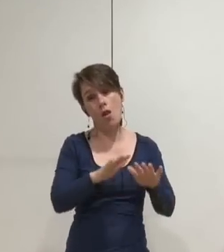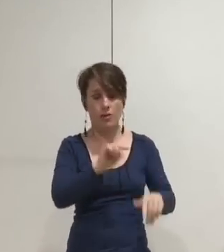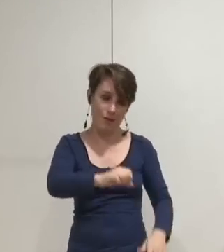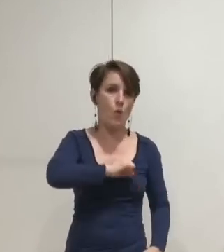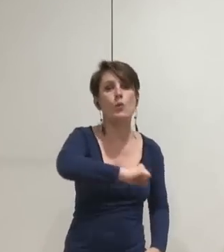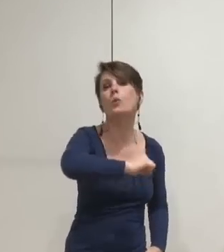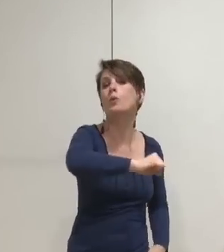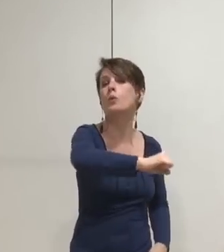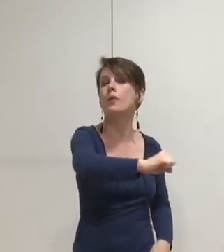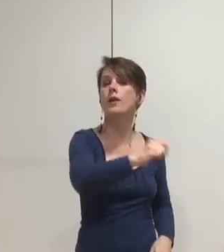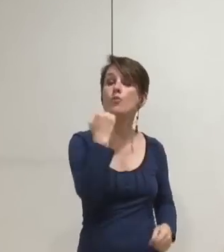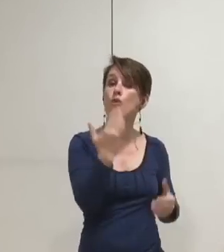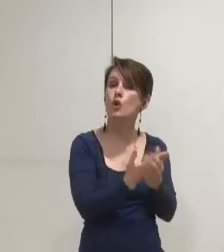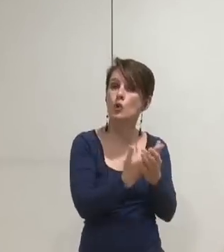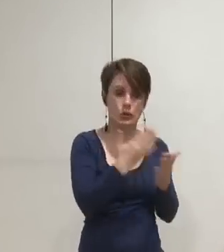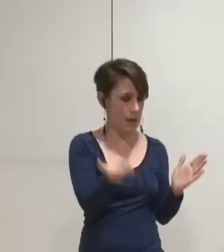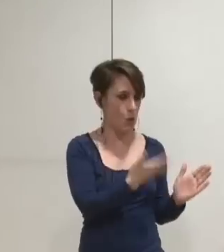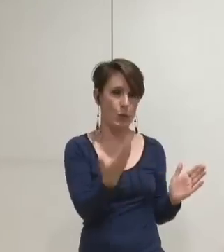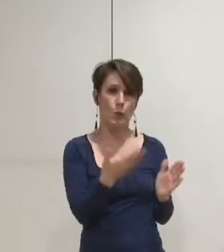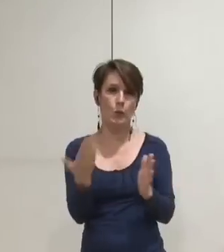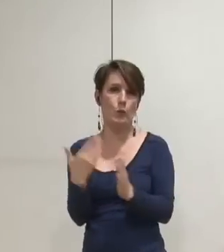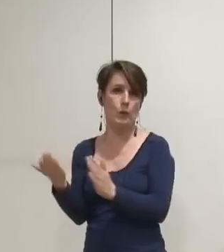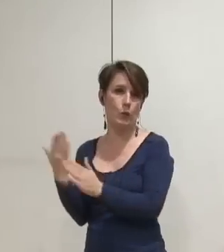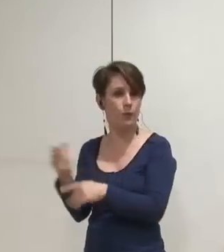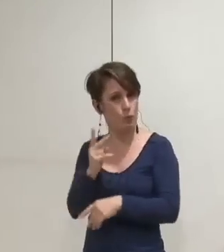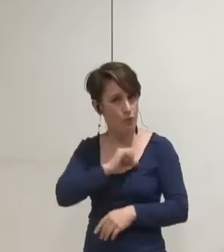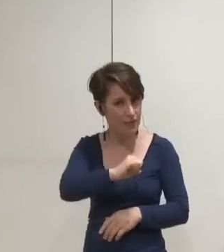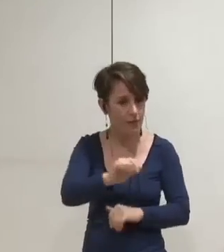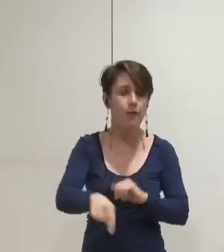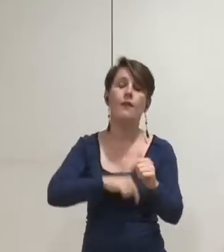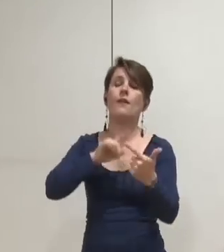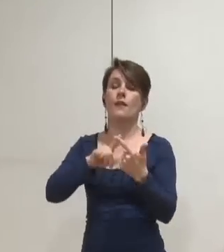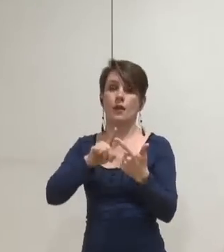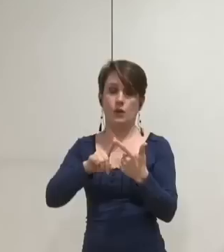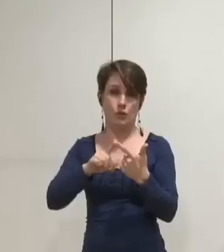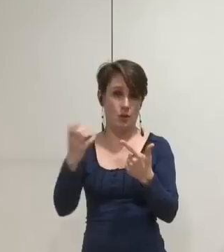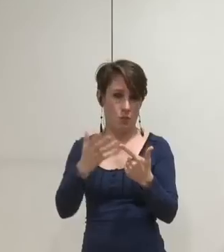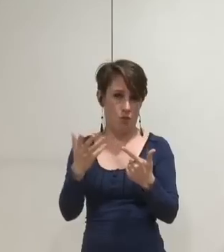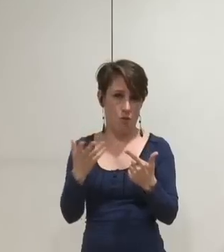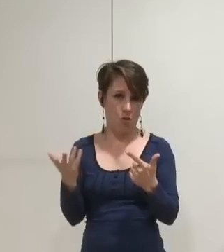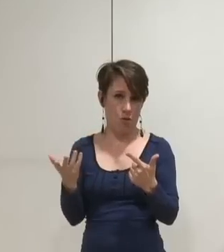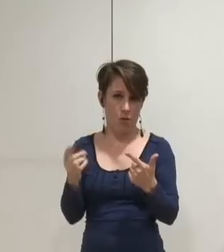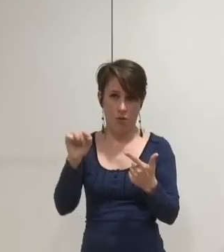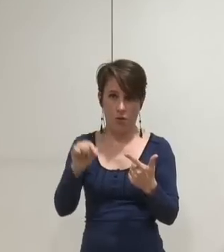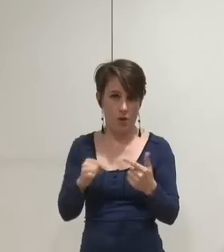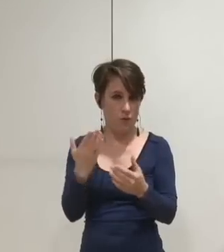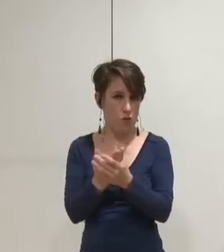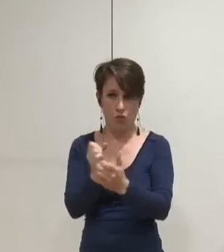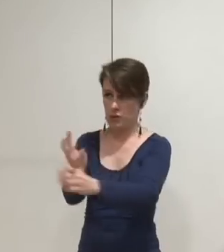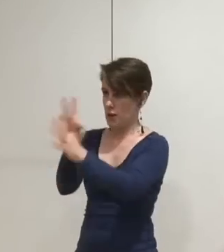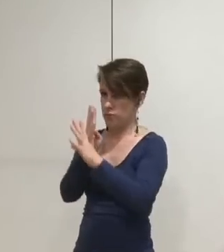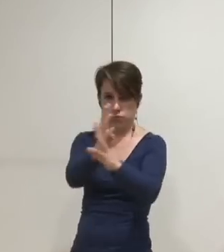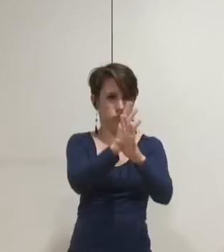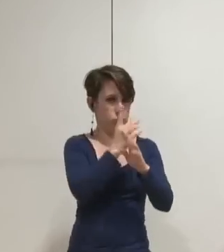de de traitement des dossiers de demande d'asile et de la déconcentration des traitements des dossiers sur